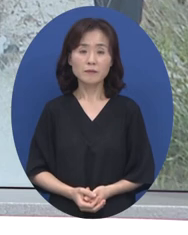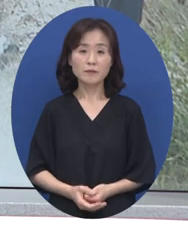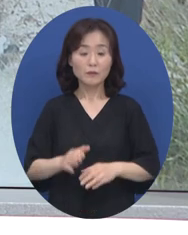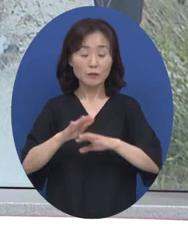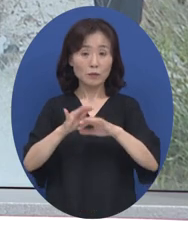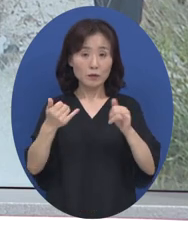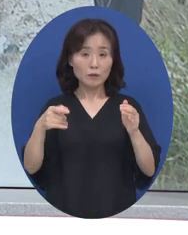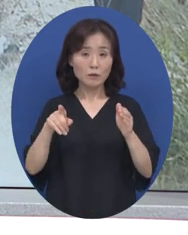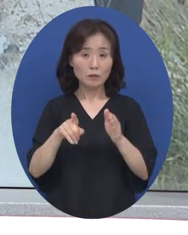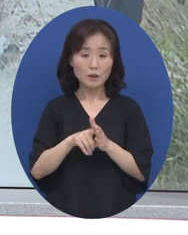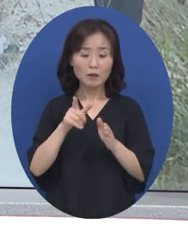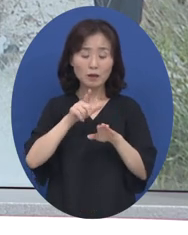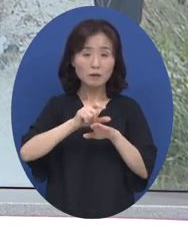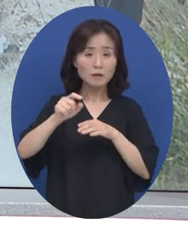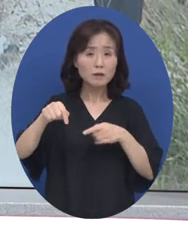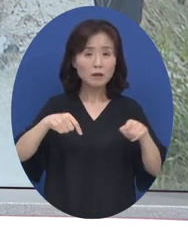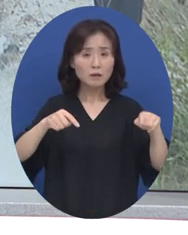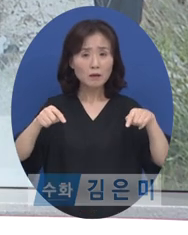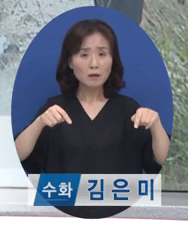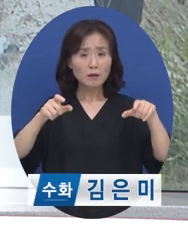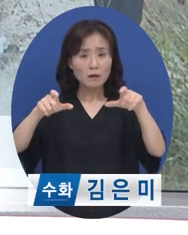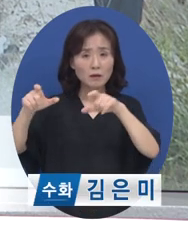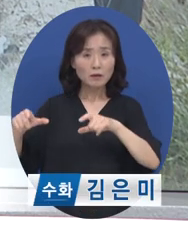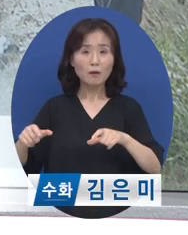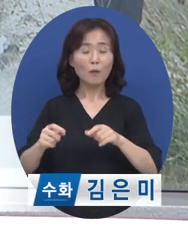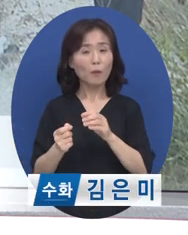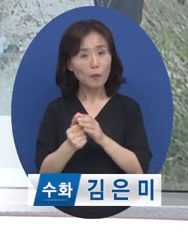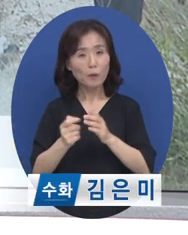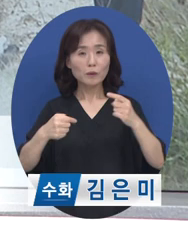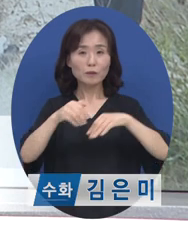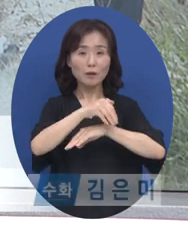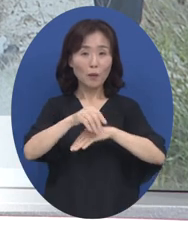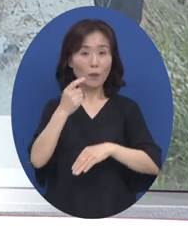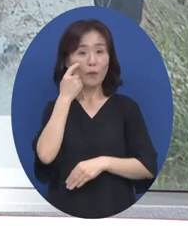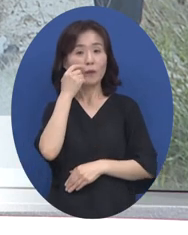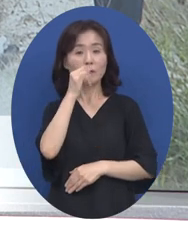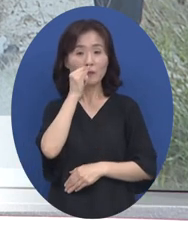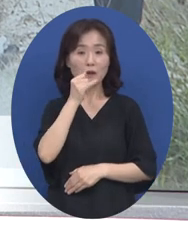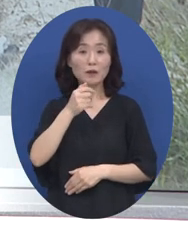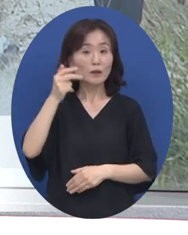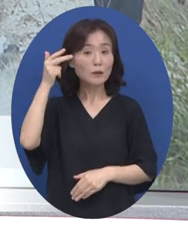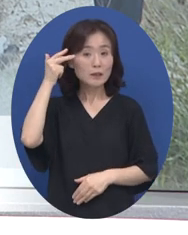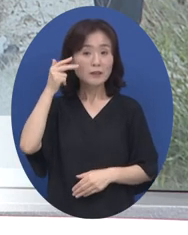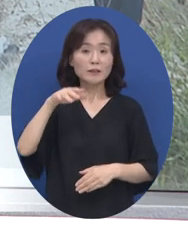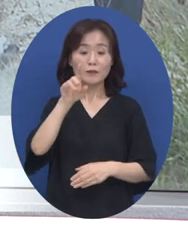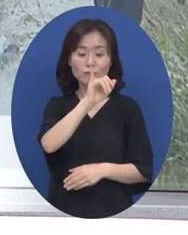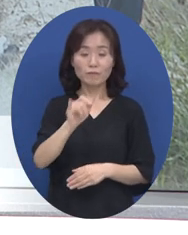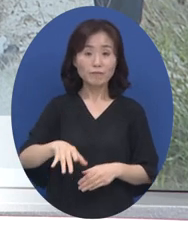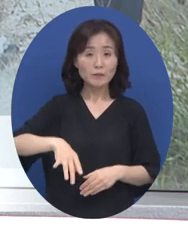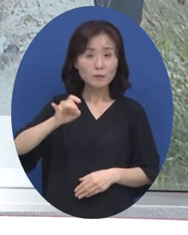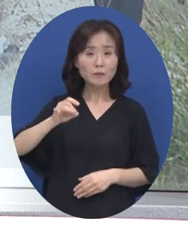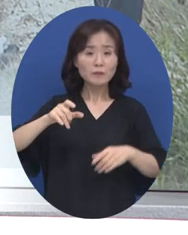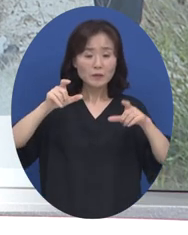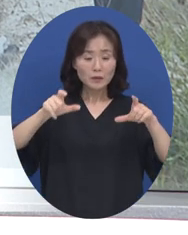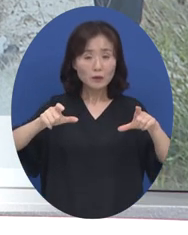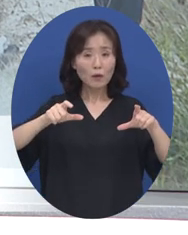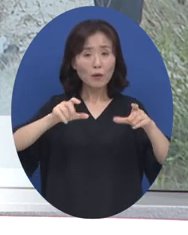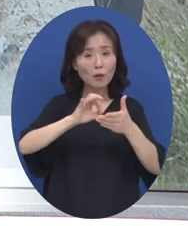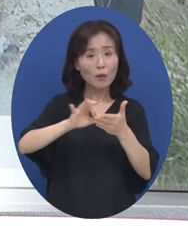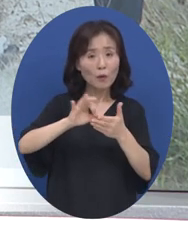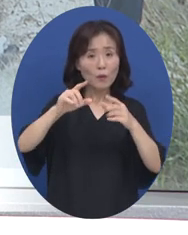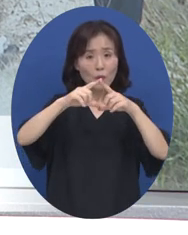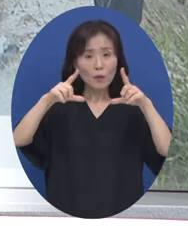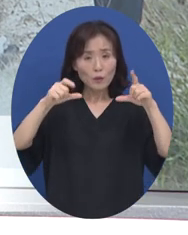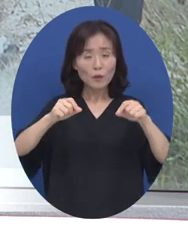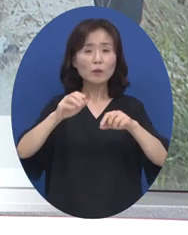농민을 위해 지자체마다 이색적인 정책을 추진하고 있어 눈길을 끕니다 여주 신은성 처음으로 지역 화폐로 놈이 수당을 지급